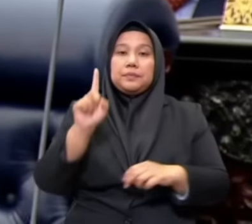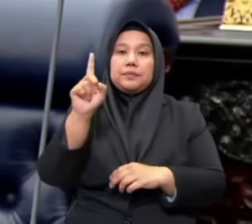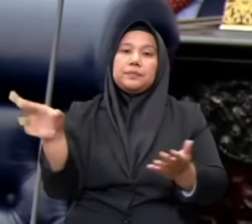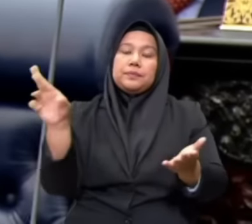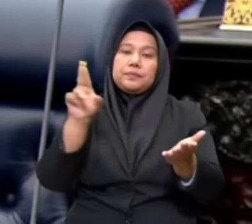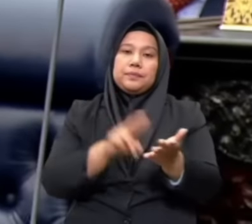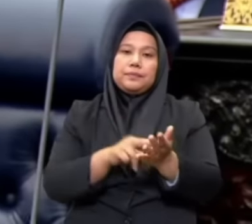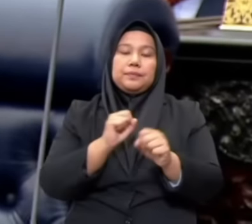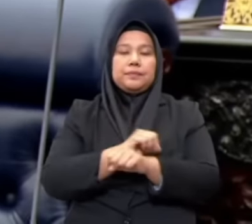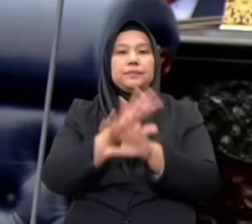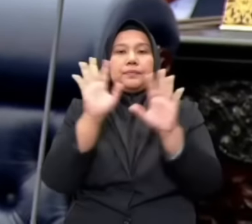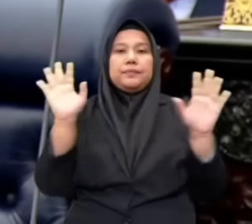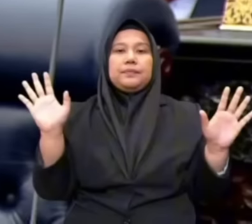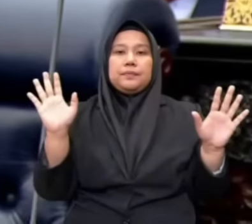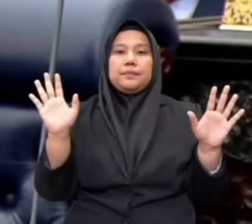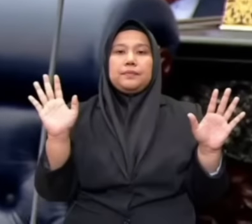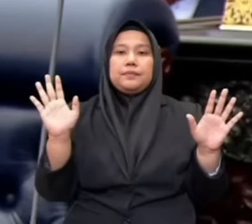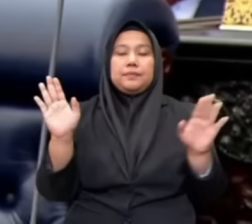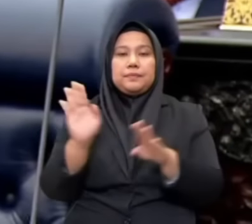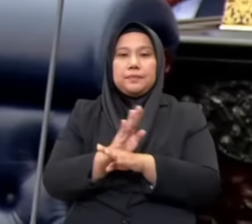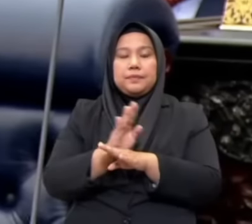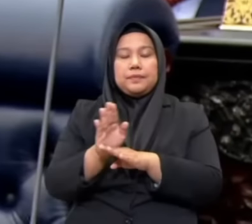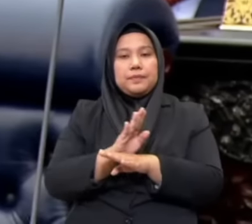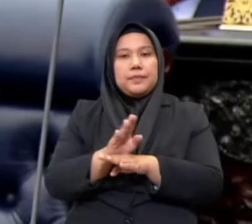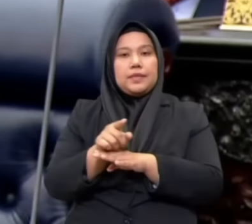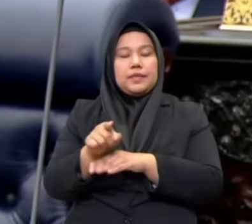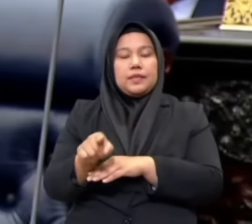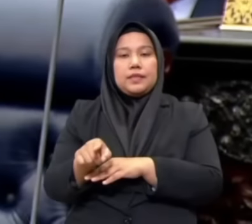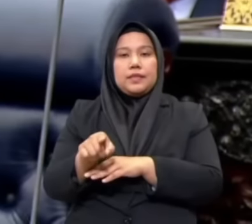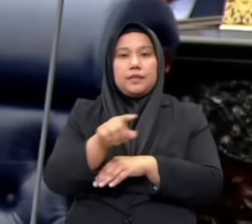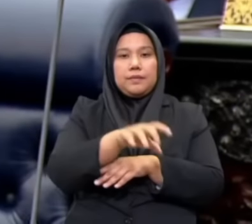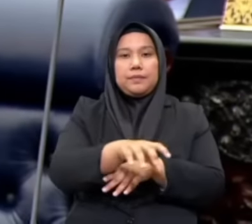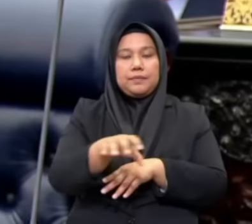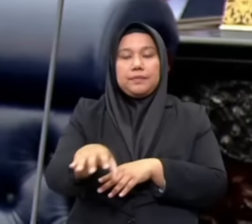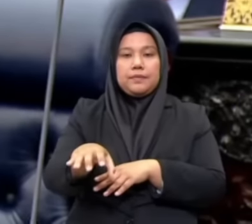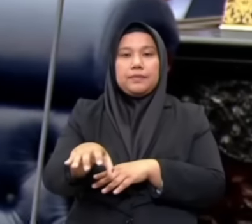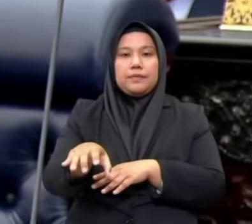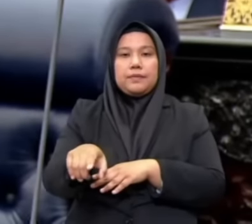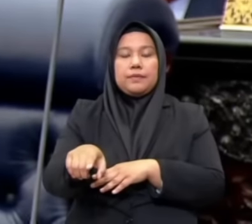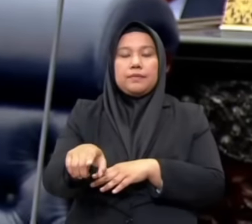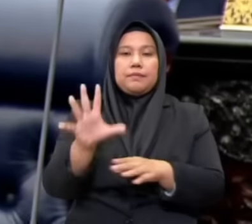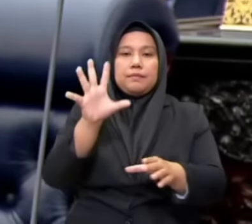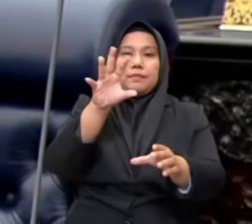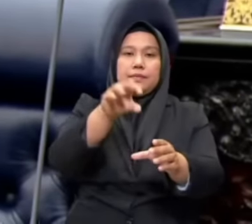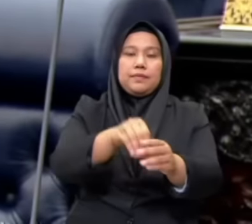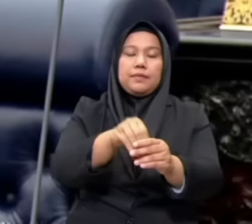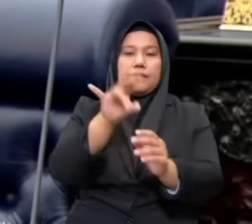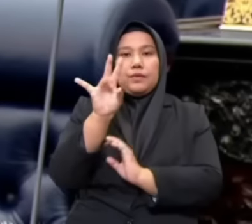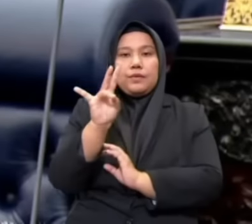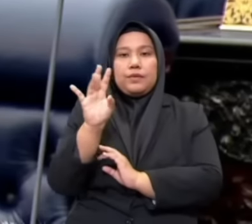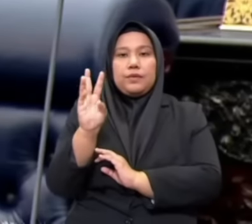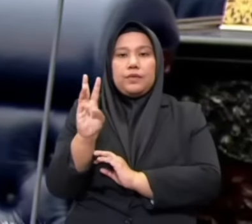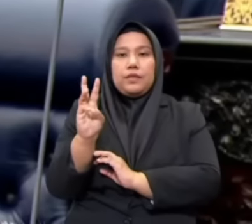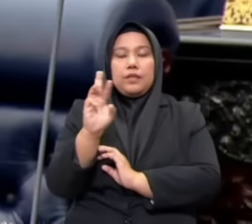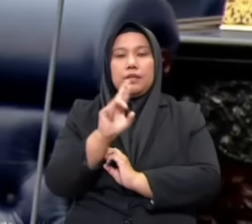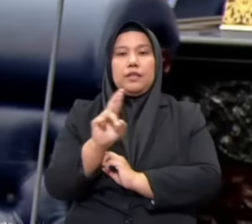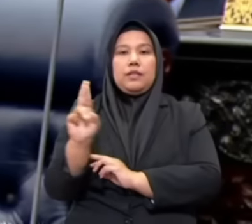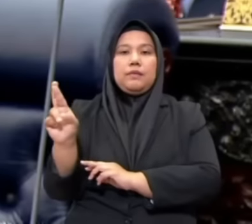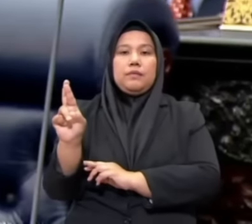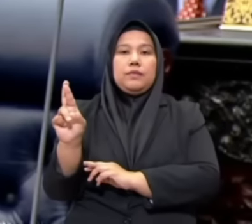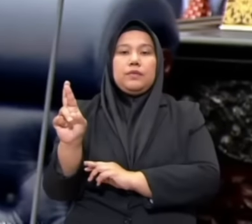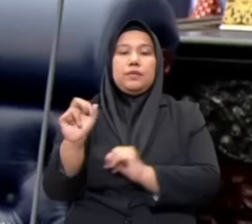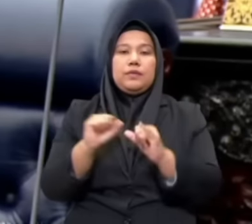report yang jelas berkaitan business of state, state-owned enterprise, melibatkan 76,000